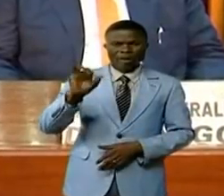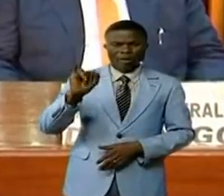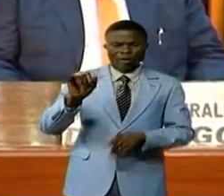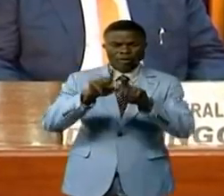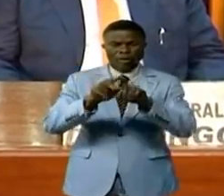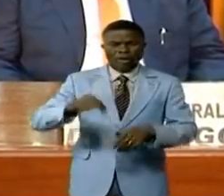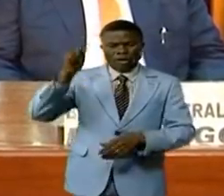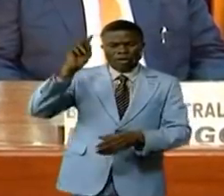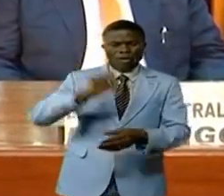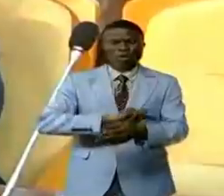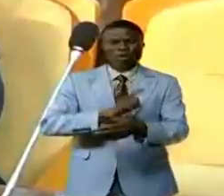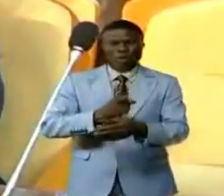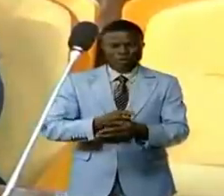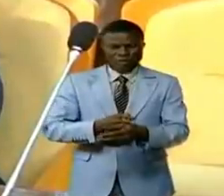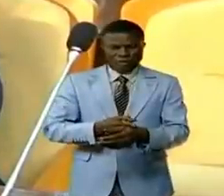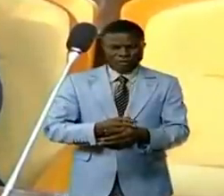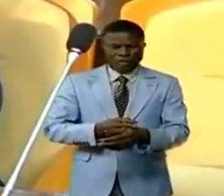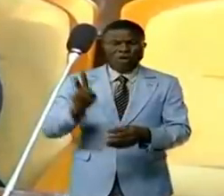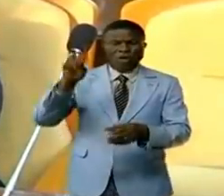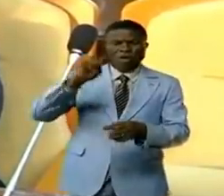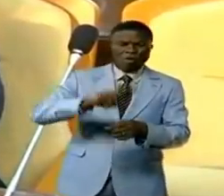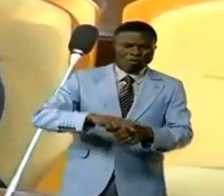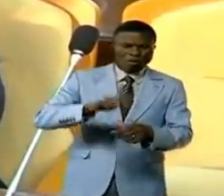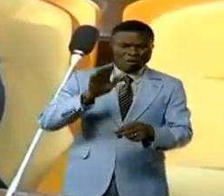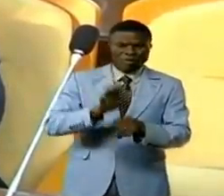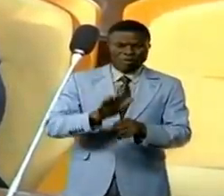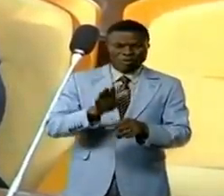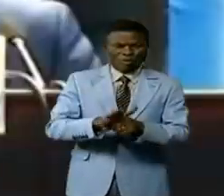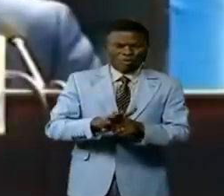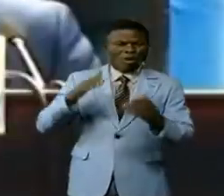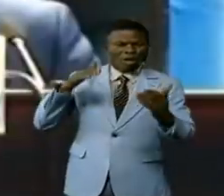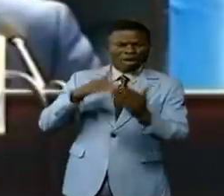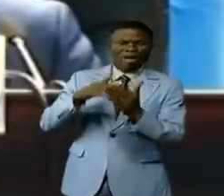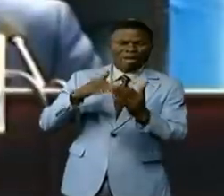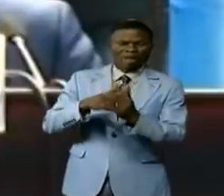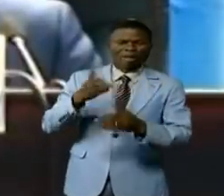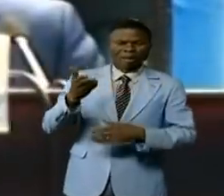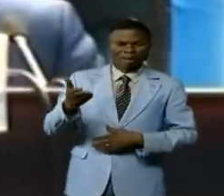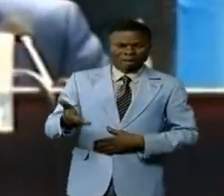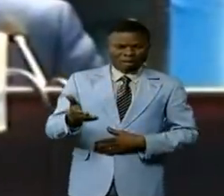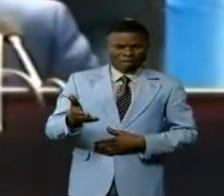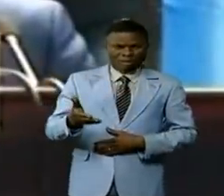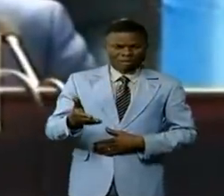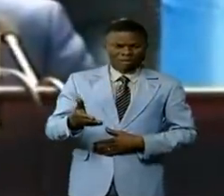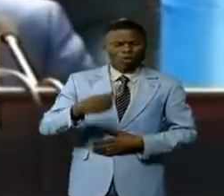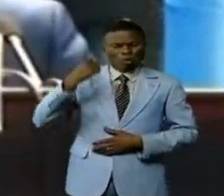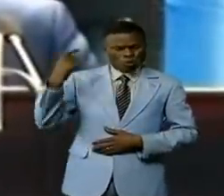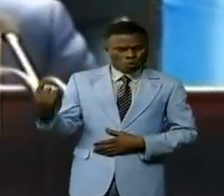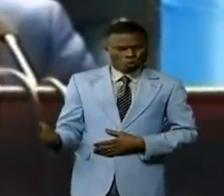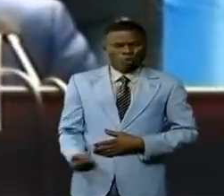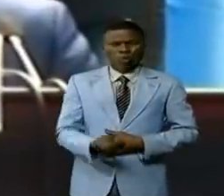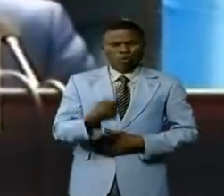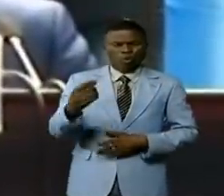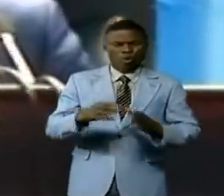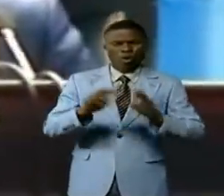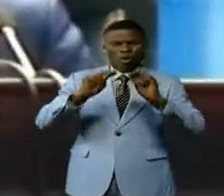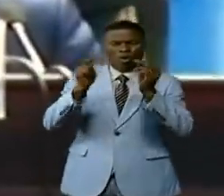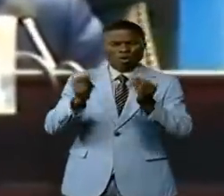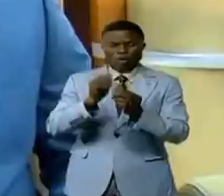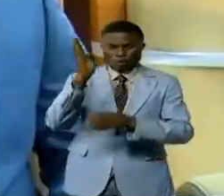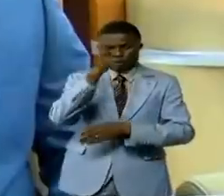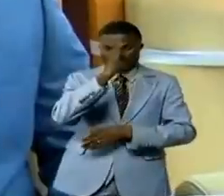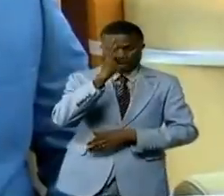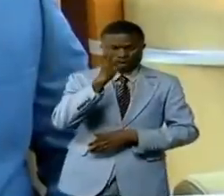Nord-Kivu, victimes de nombreuses atrocités perpétrées par des groupes